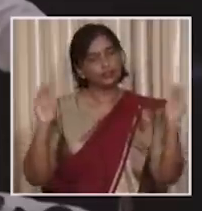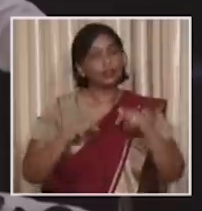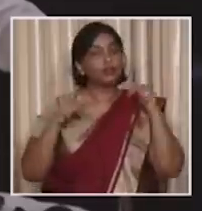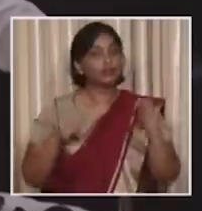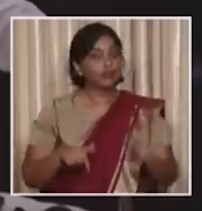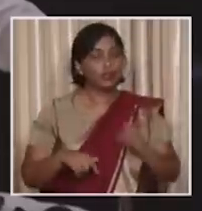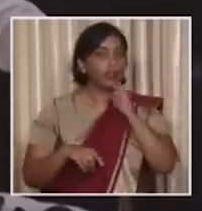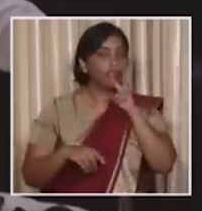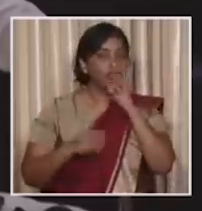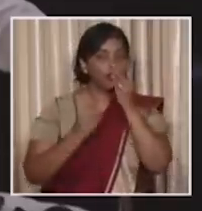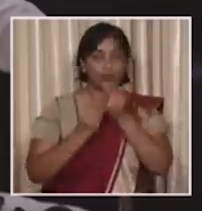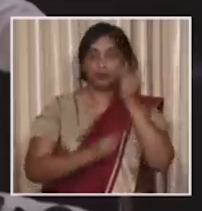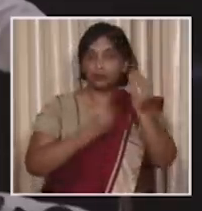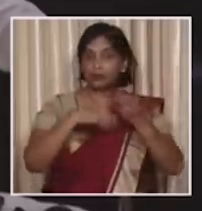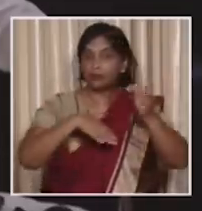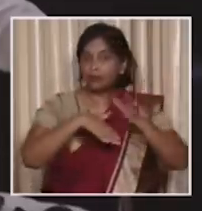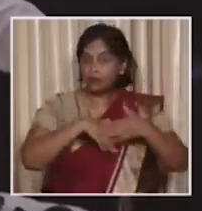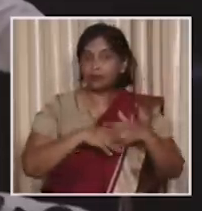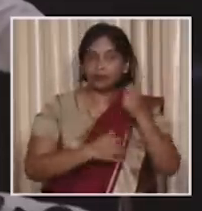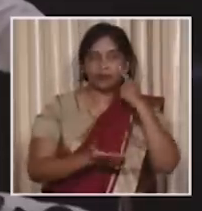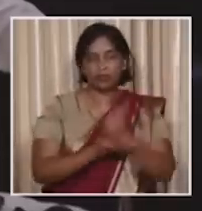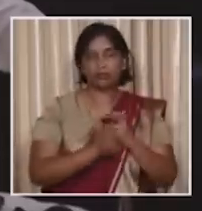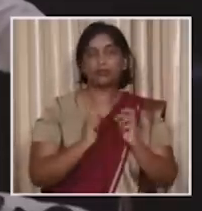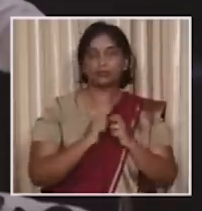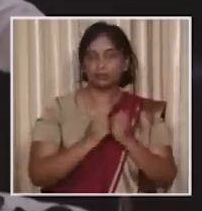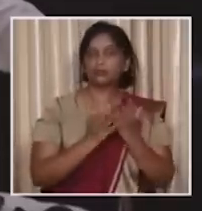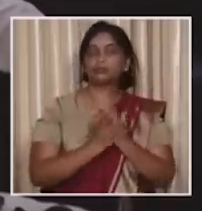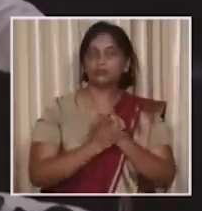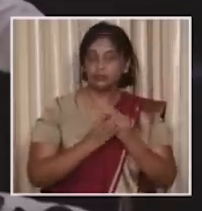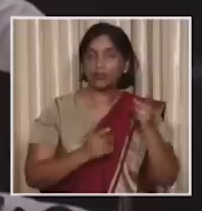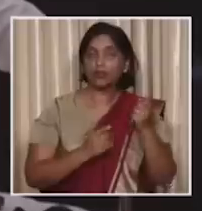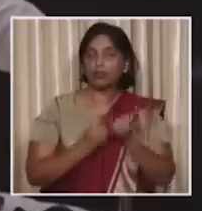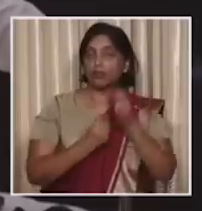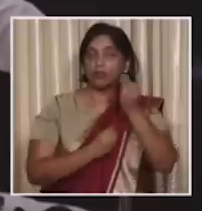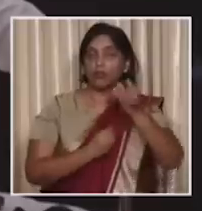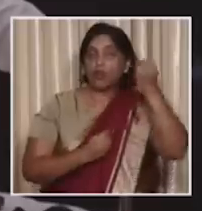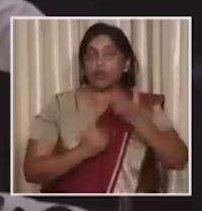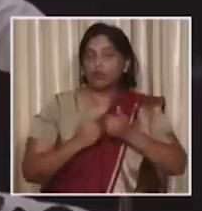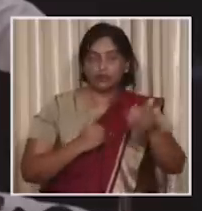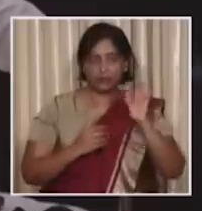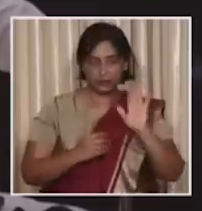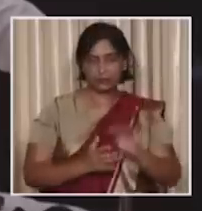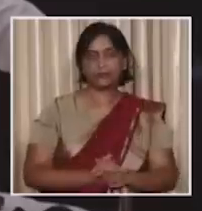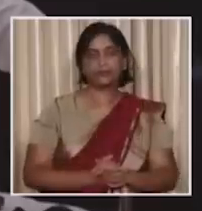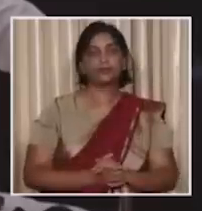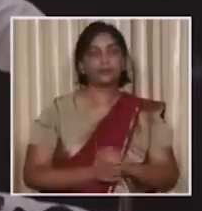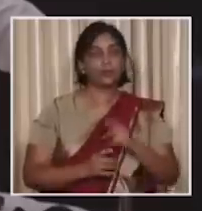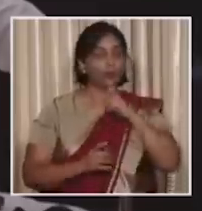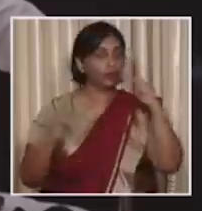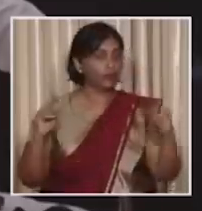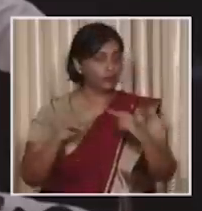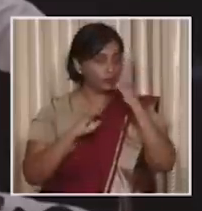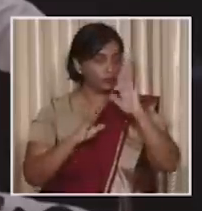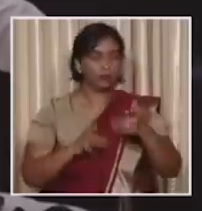දැනට ඒ දිවාහාර සැපයුම් කරුවන් මුහුණ දී තිබෙන මූල්‍ය අපහසුතාවය මගහැරීම සඳහා ඒ මුදල් කවදා වෙනු ලබා දෙන කටයුතු කරනවාද?